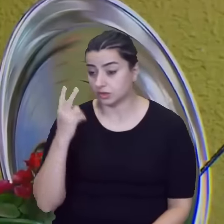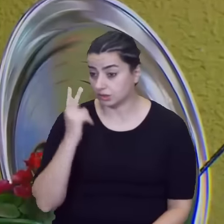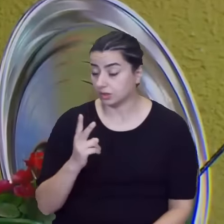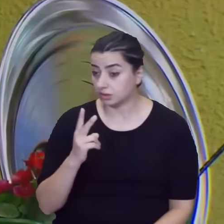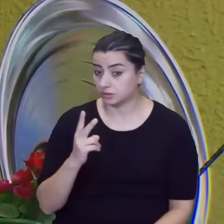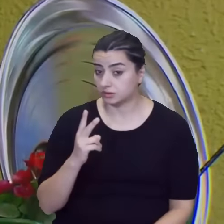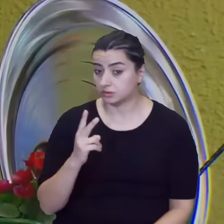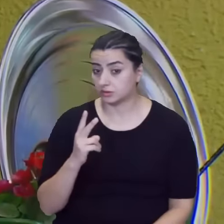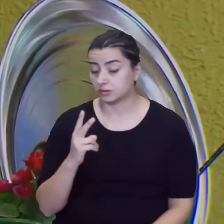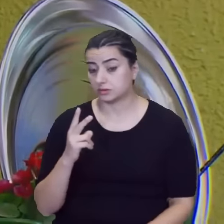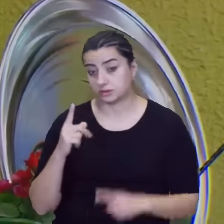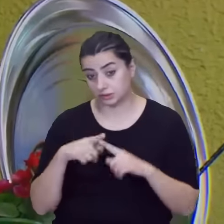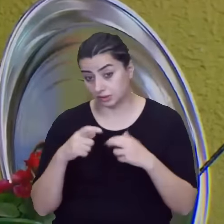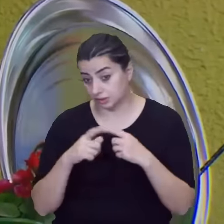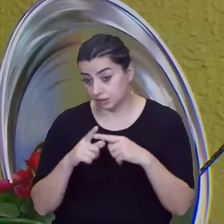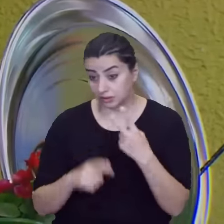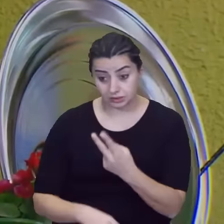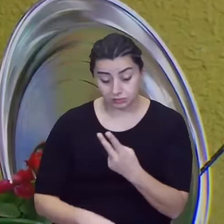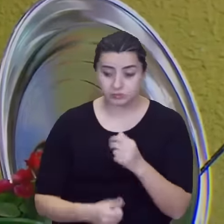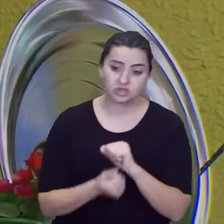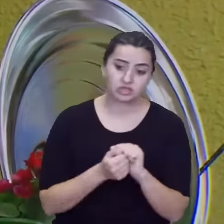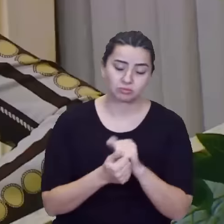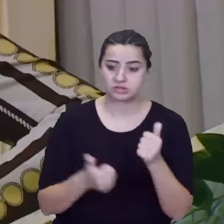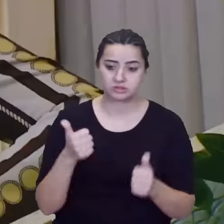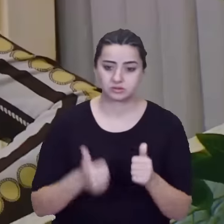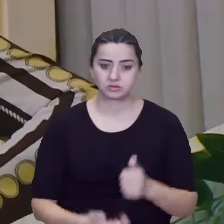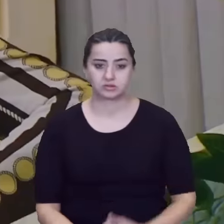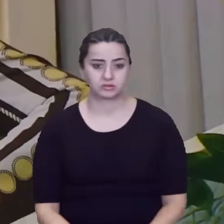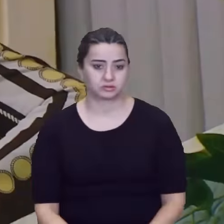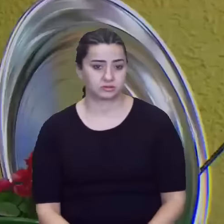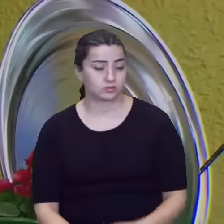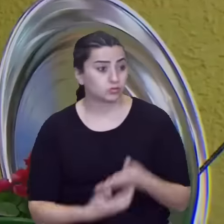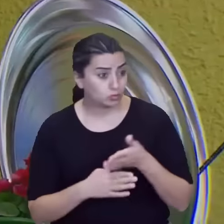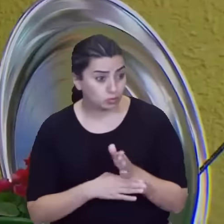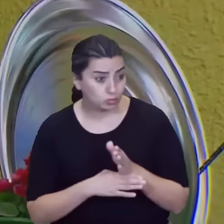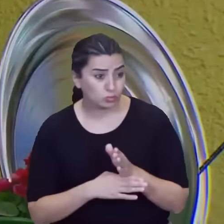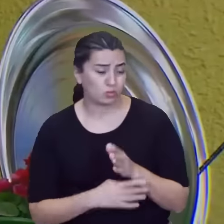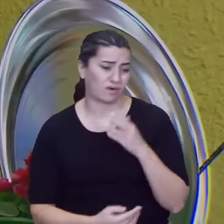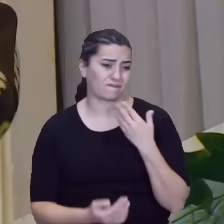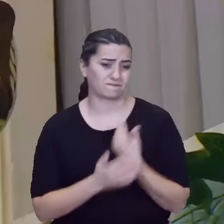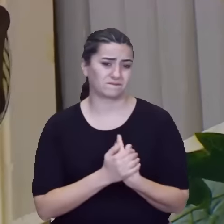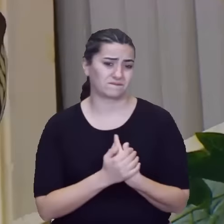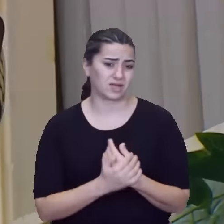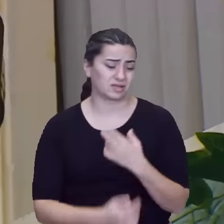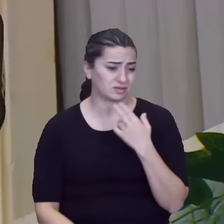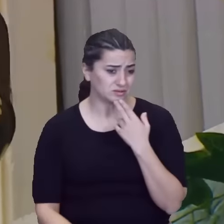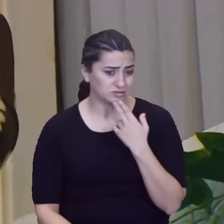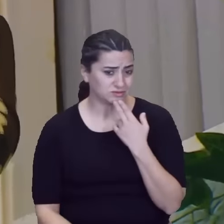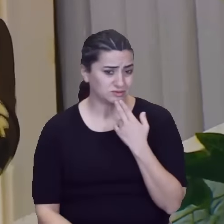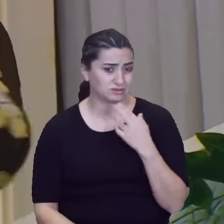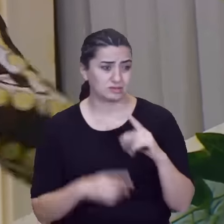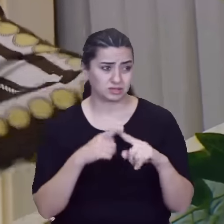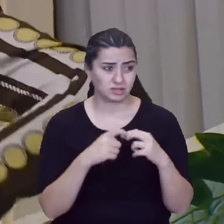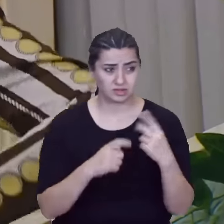karar ver Nurten'cim. Yani TRT 2 mi, çamaşır mı? Yalan. Ay kız,